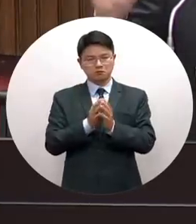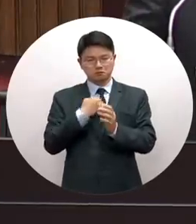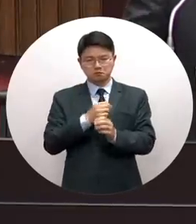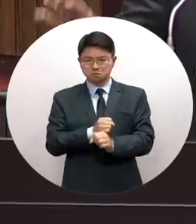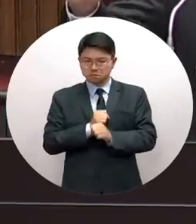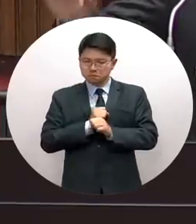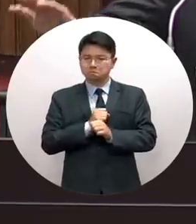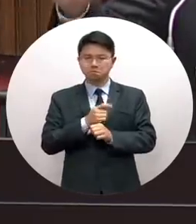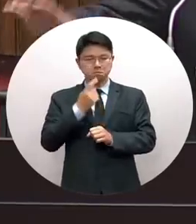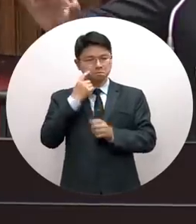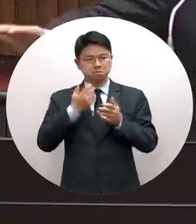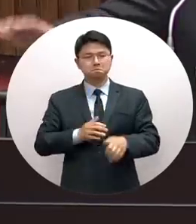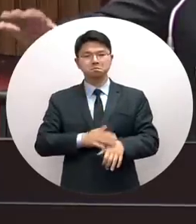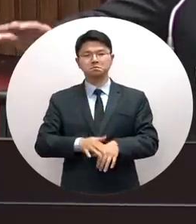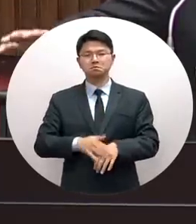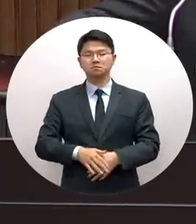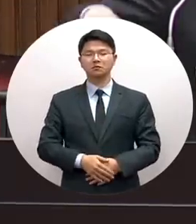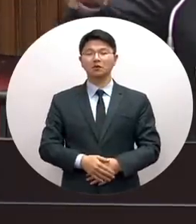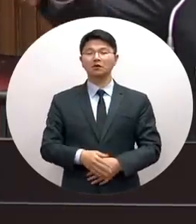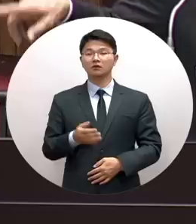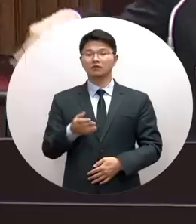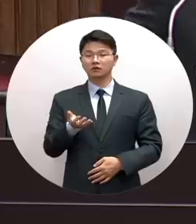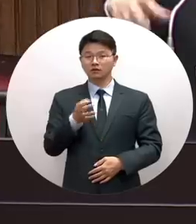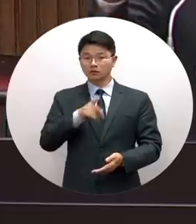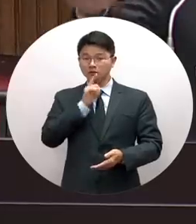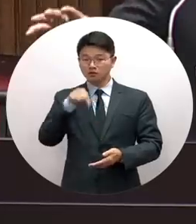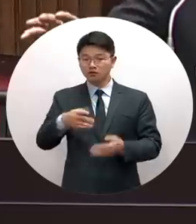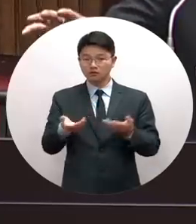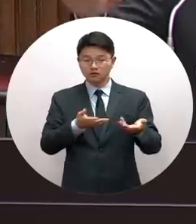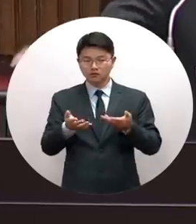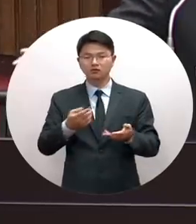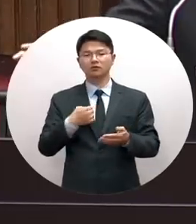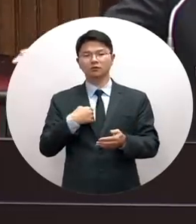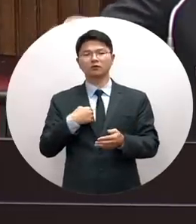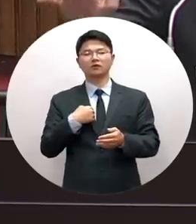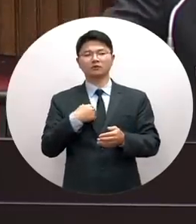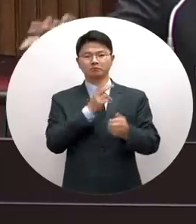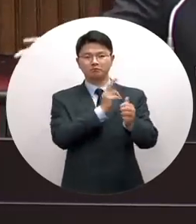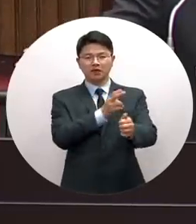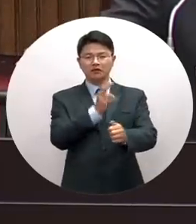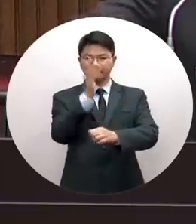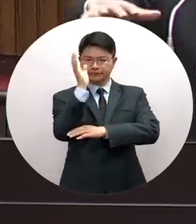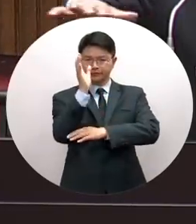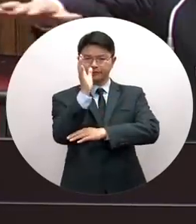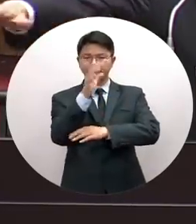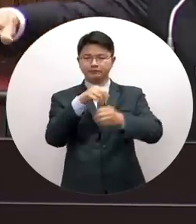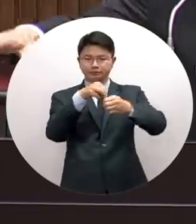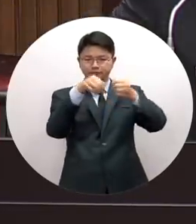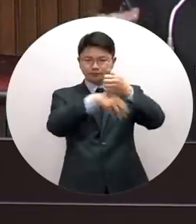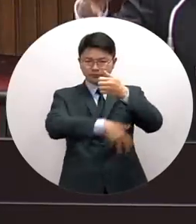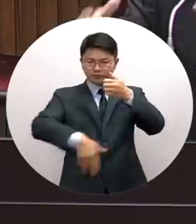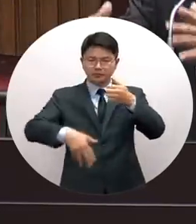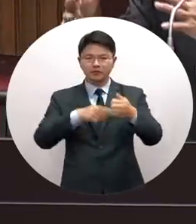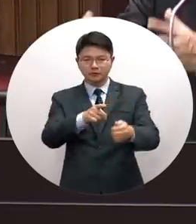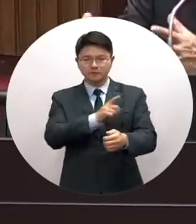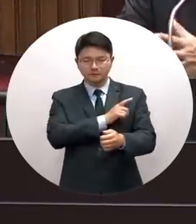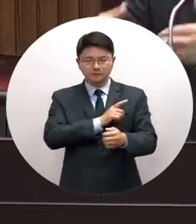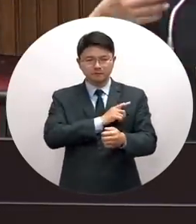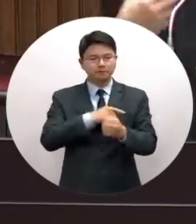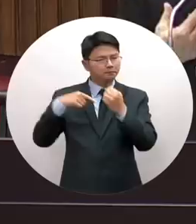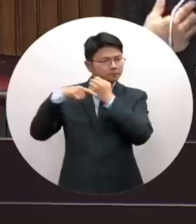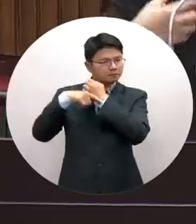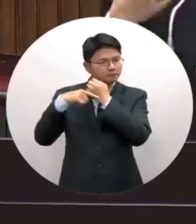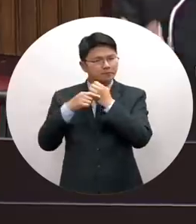所以我要这一件事情要相关单位部会好好的来斟